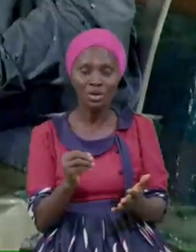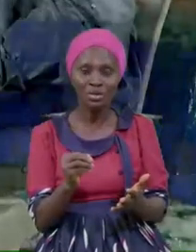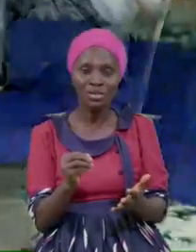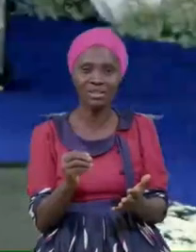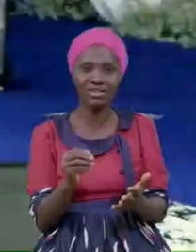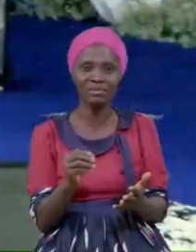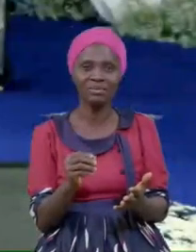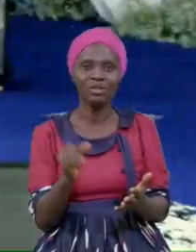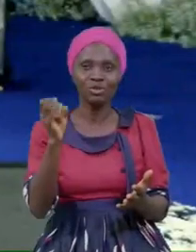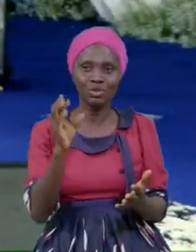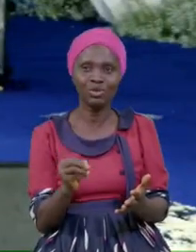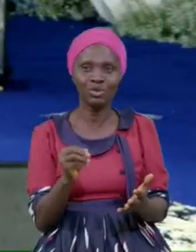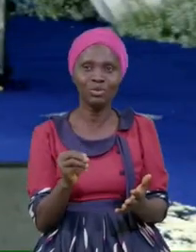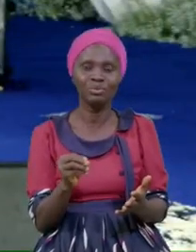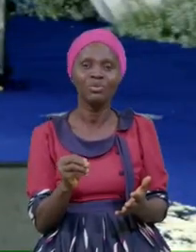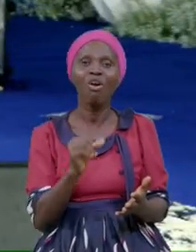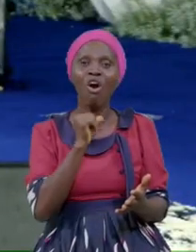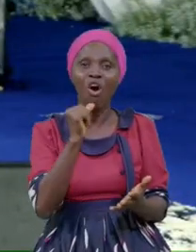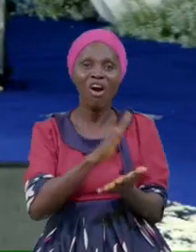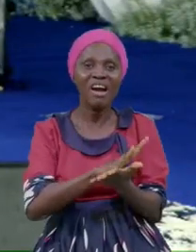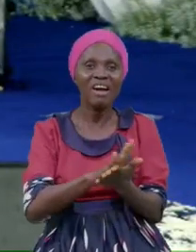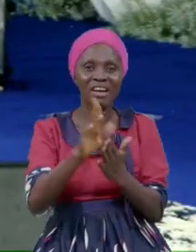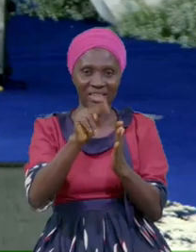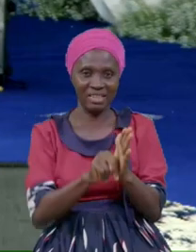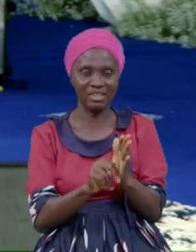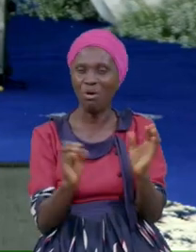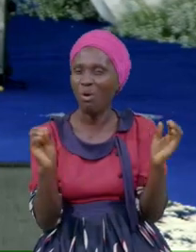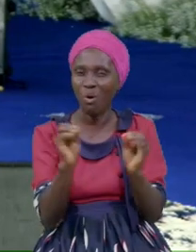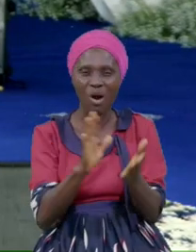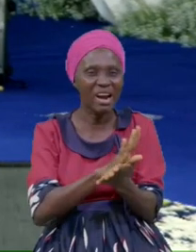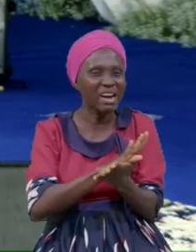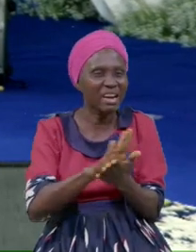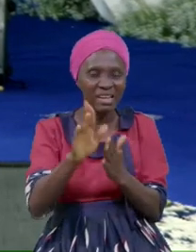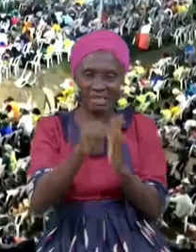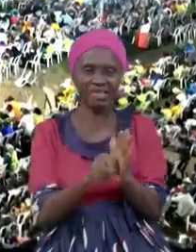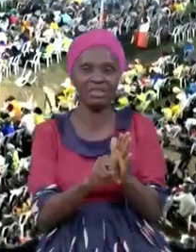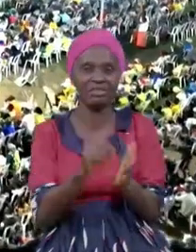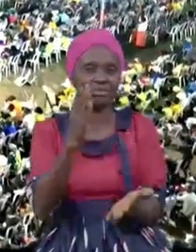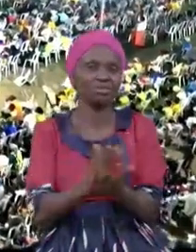la porte. Qui est là? Impiété, dites-moi ce que tu vas dire.